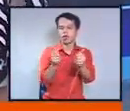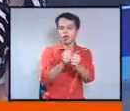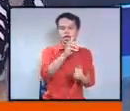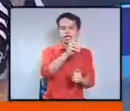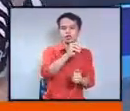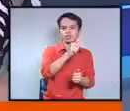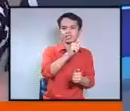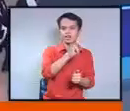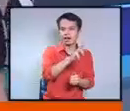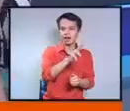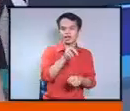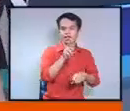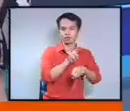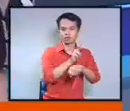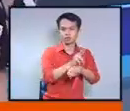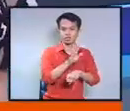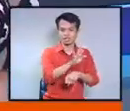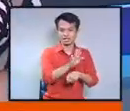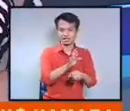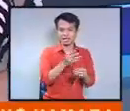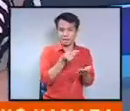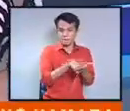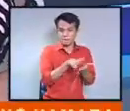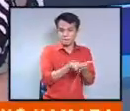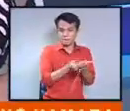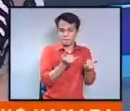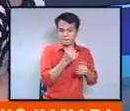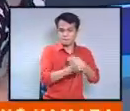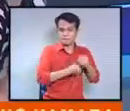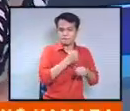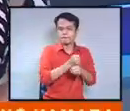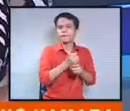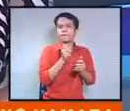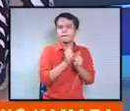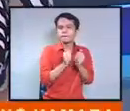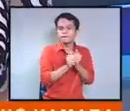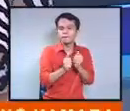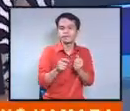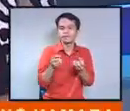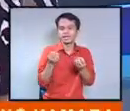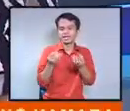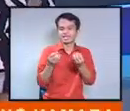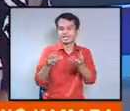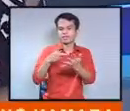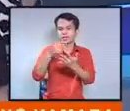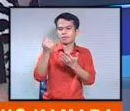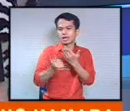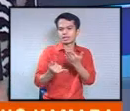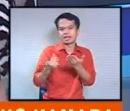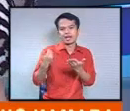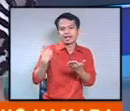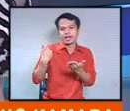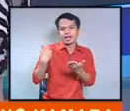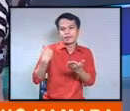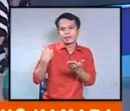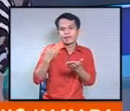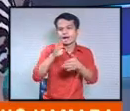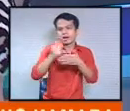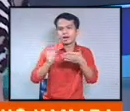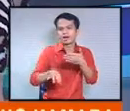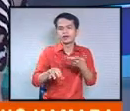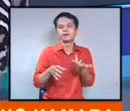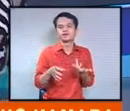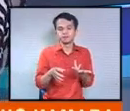na gamitin ang kanilang budget ngayong taon. Ibig sabihin, maraming proyekto ang hindi na ipatupad at natapos dahil